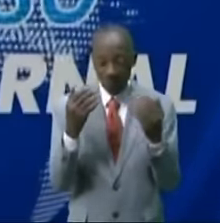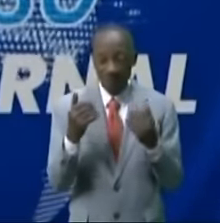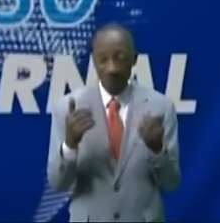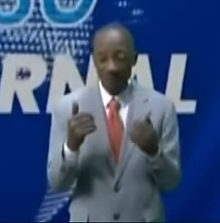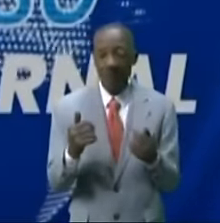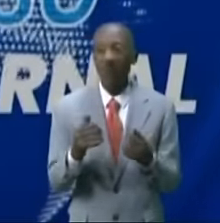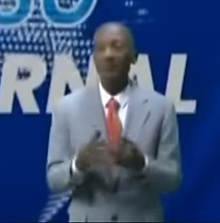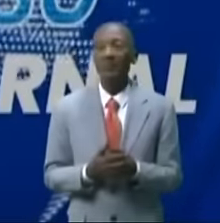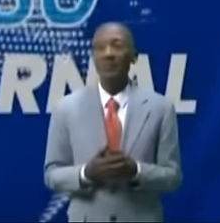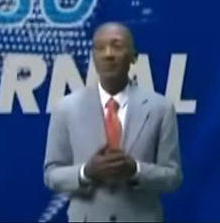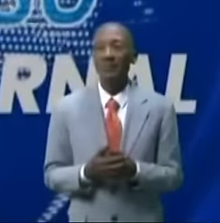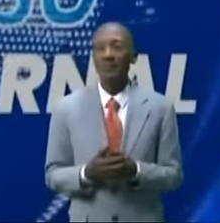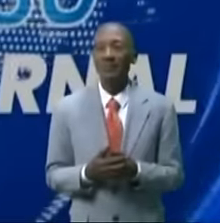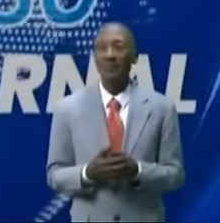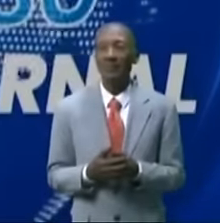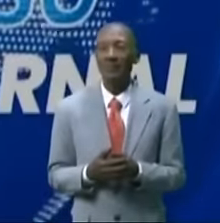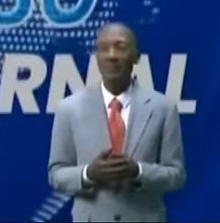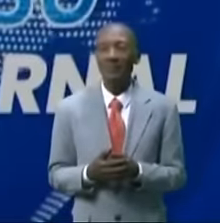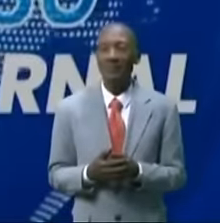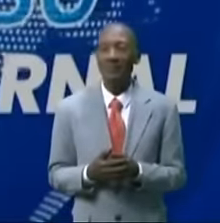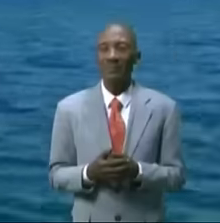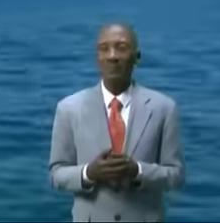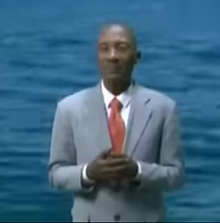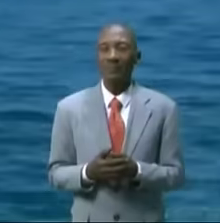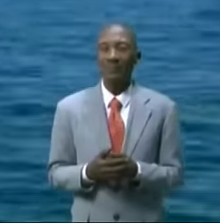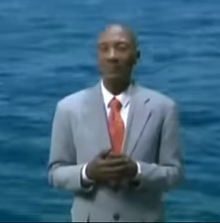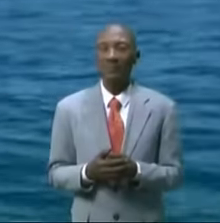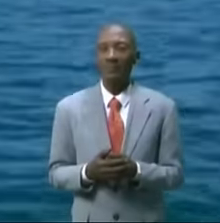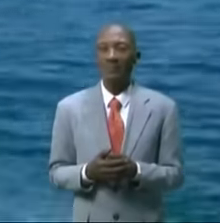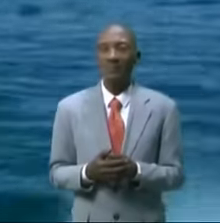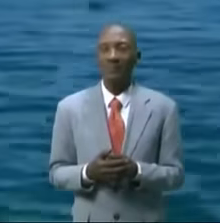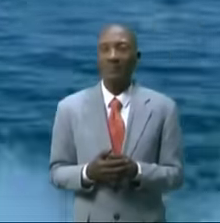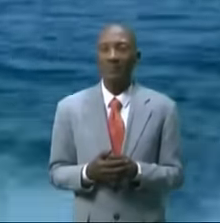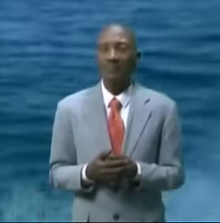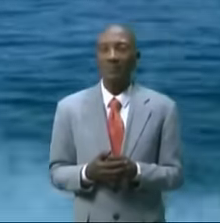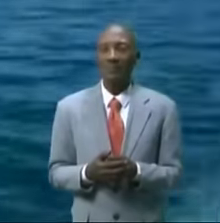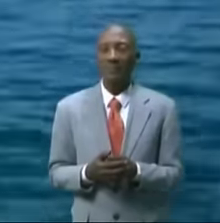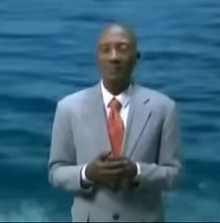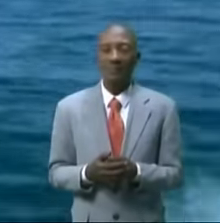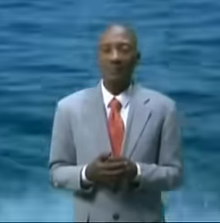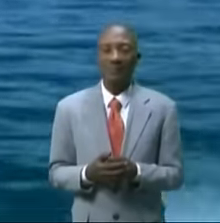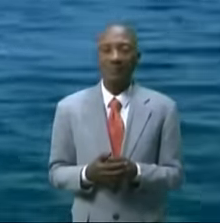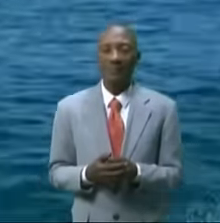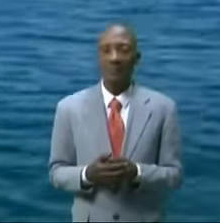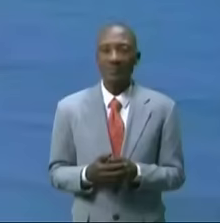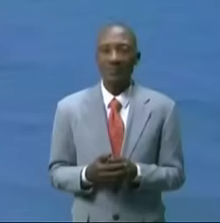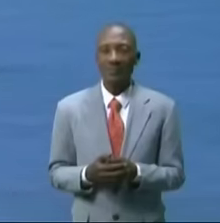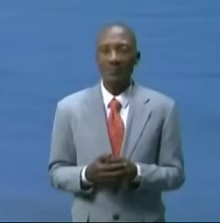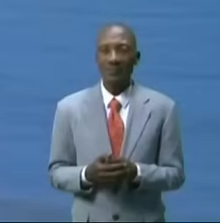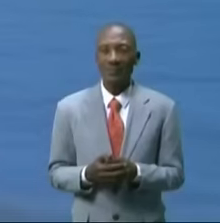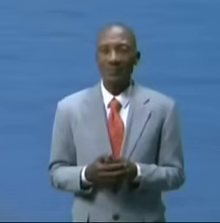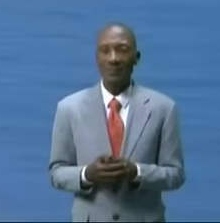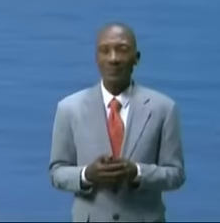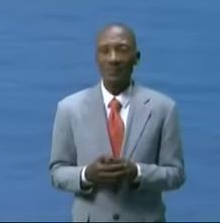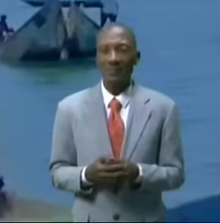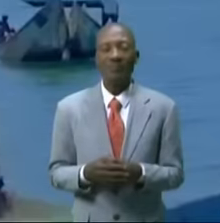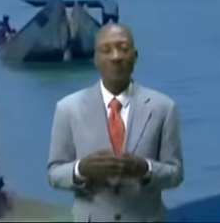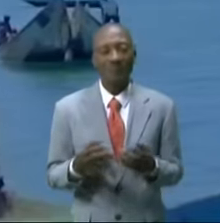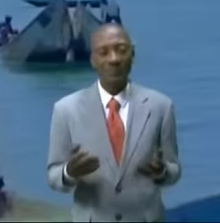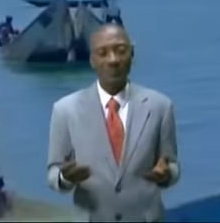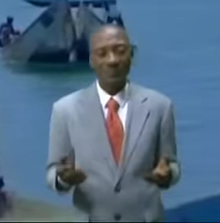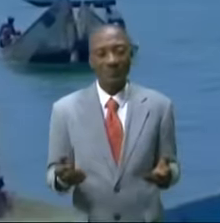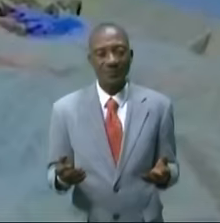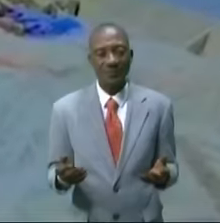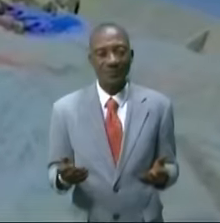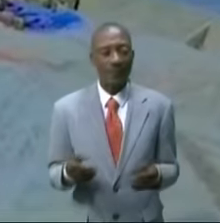pêche illicite. Junior Sélémani. Le lac Albert a perdu sa renommée d'antan. Ceci à cause de la